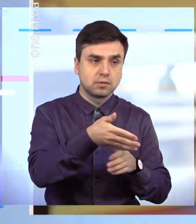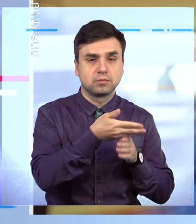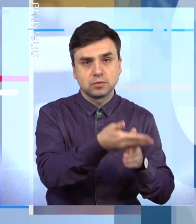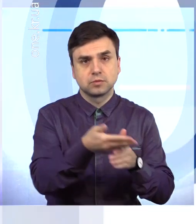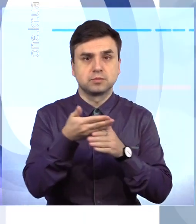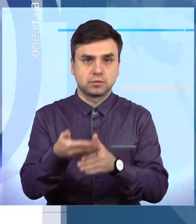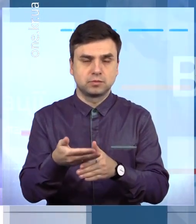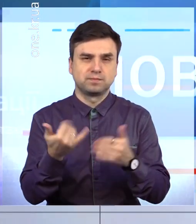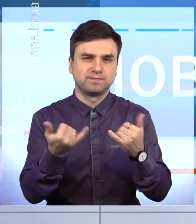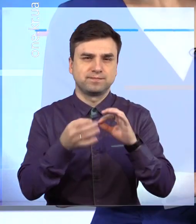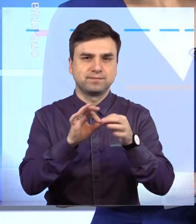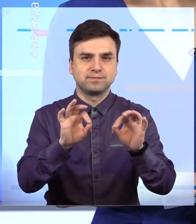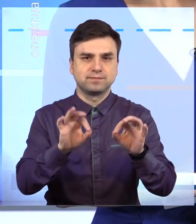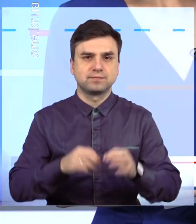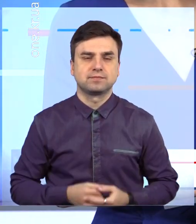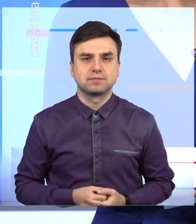мить.